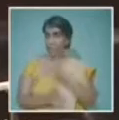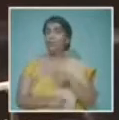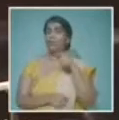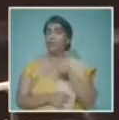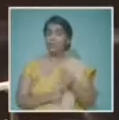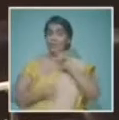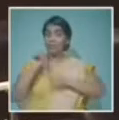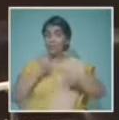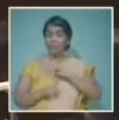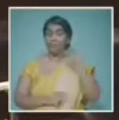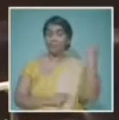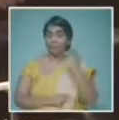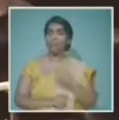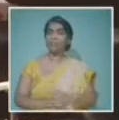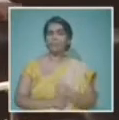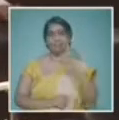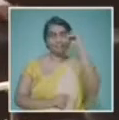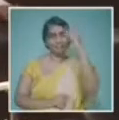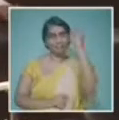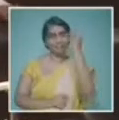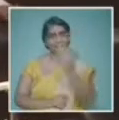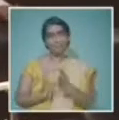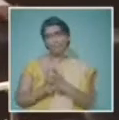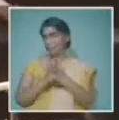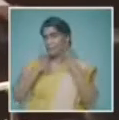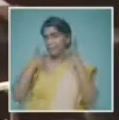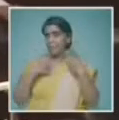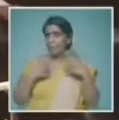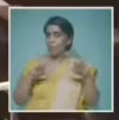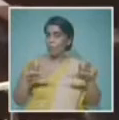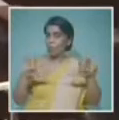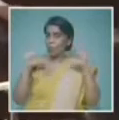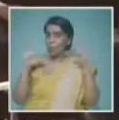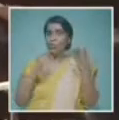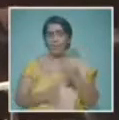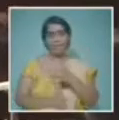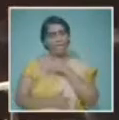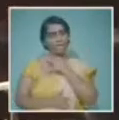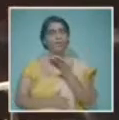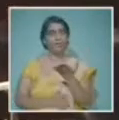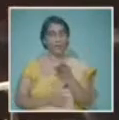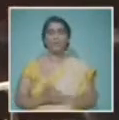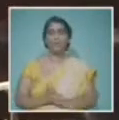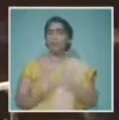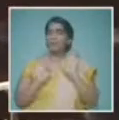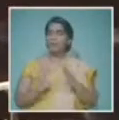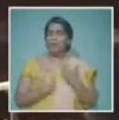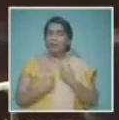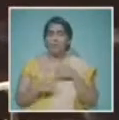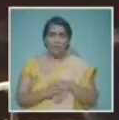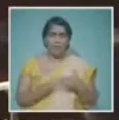ගැන කතා කරන්න සිදුවීමම දෛවයේ විශාල හාස්‍යදනකම සරදමක් කියලා මා හිතනවා. අපි ඉන්නේ